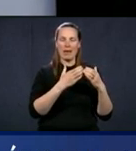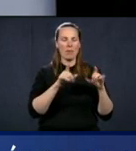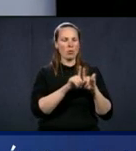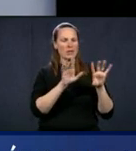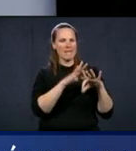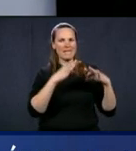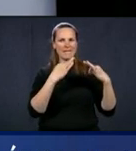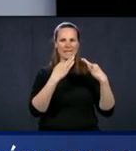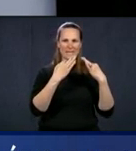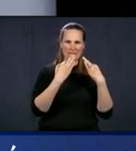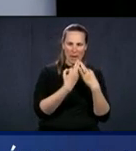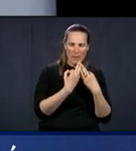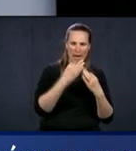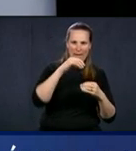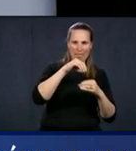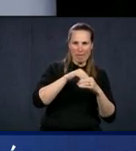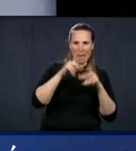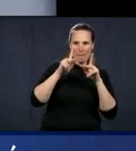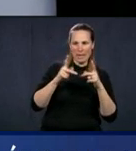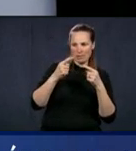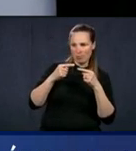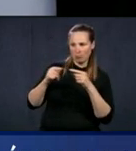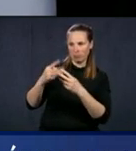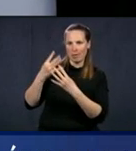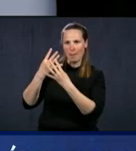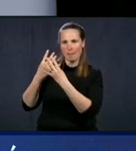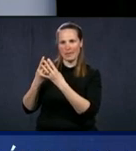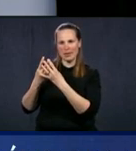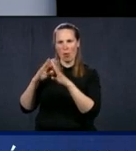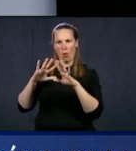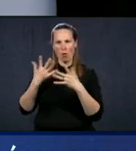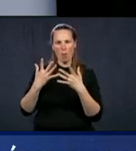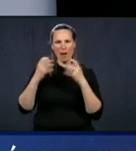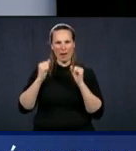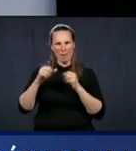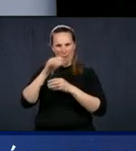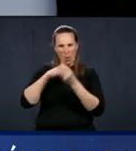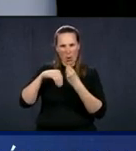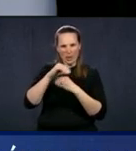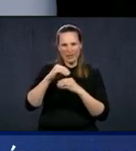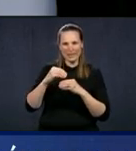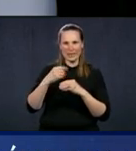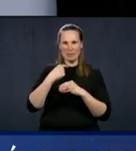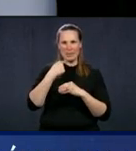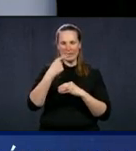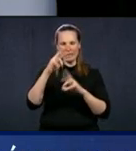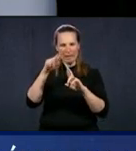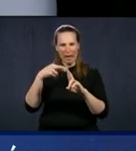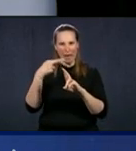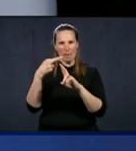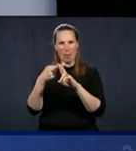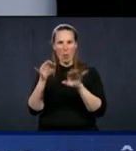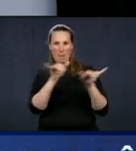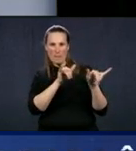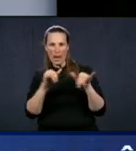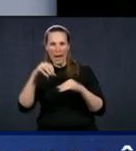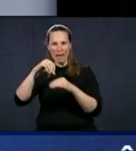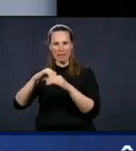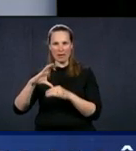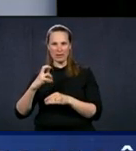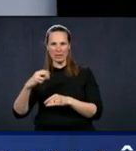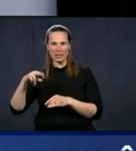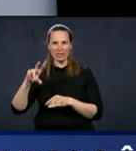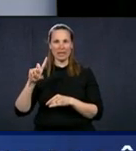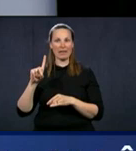dans les CHSLD ne se répétera pas dans cette prison? Oui, bien, en réponse, je l'ai abordé d'ailleurs aussi en